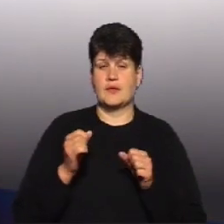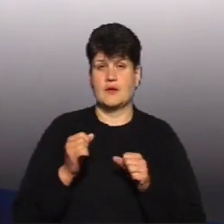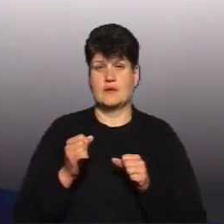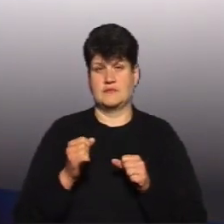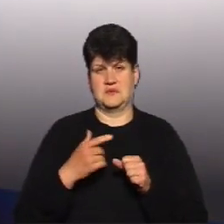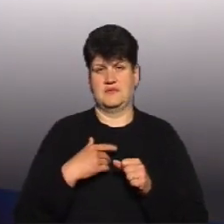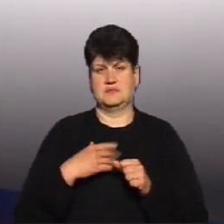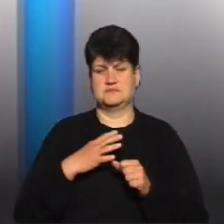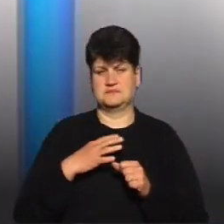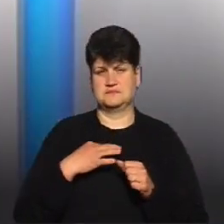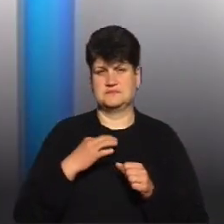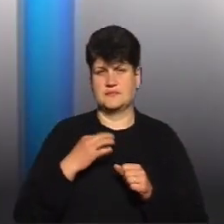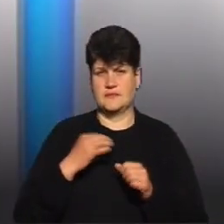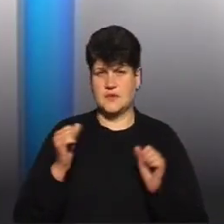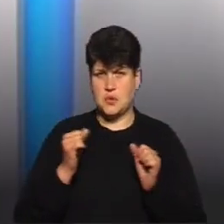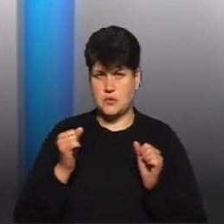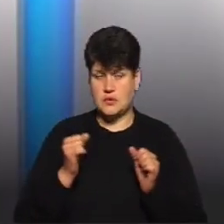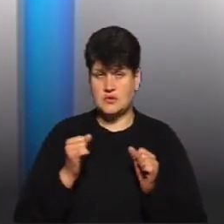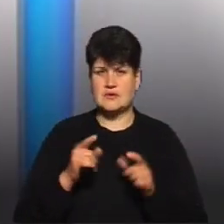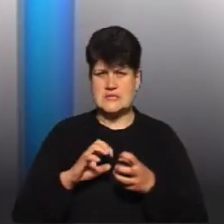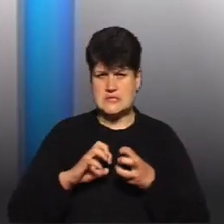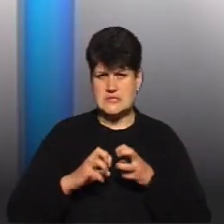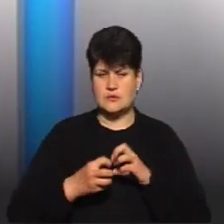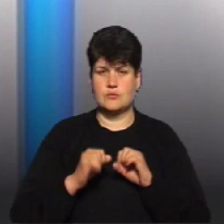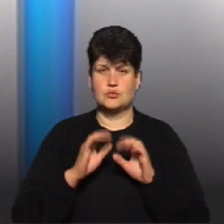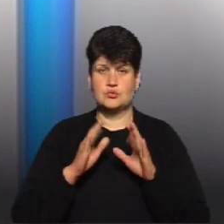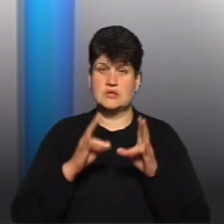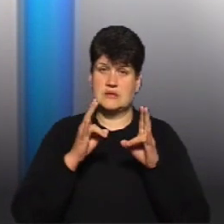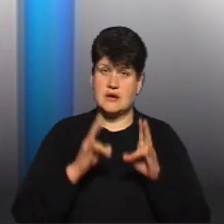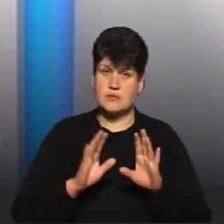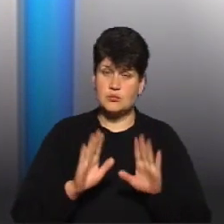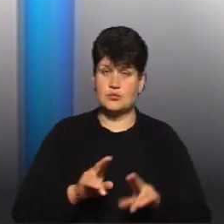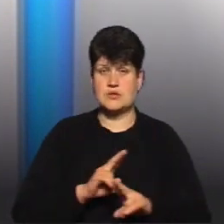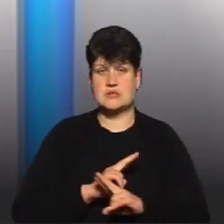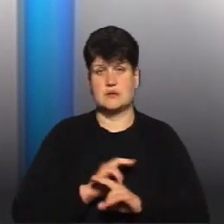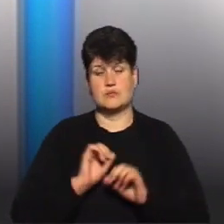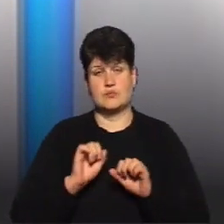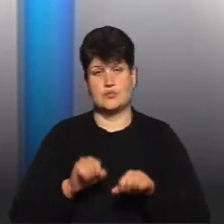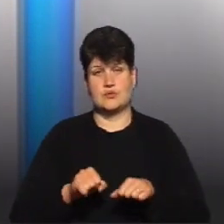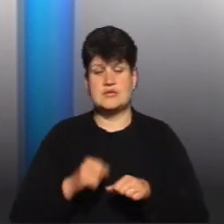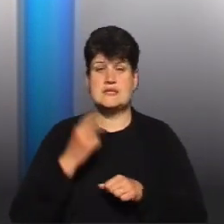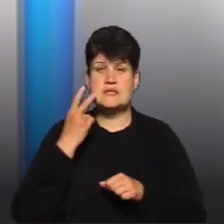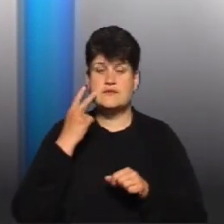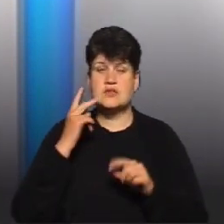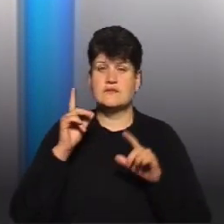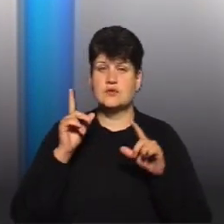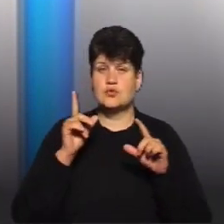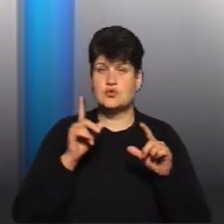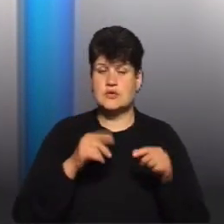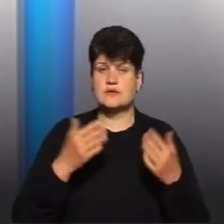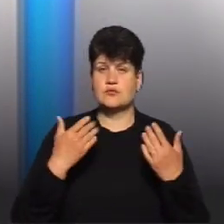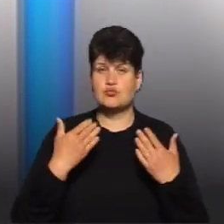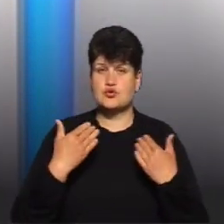і ви можете отримати або травму, або навіть загинути. Завжди вирушайте відпочивати на